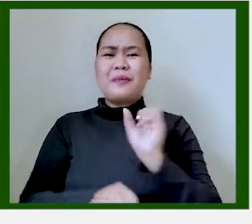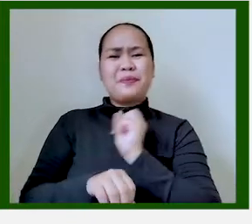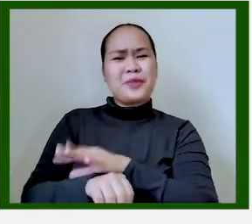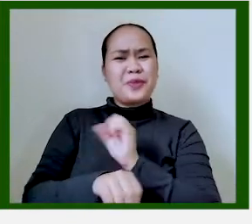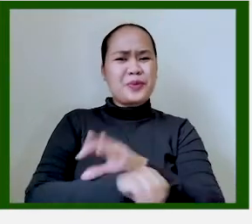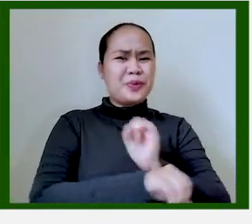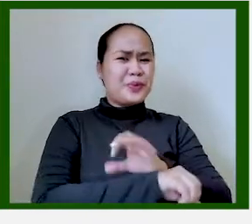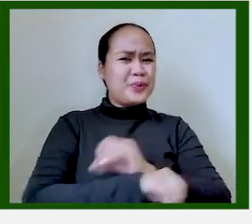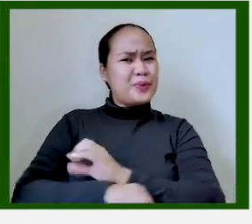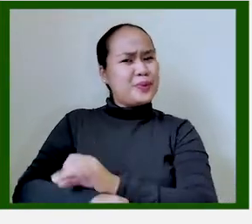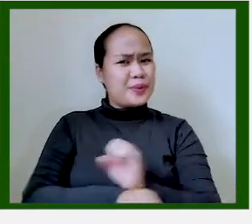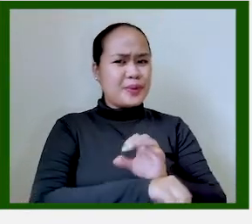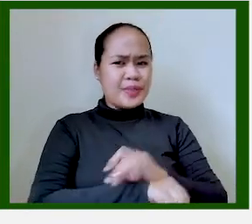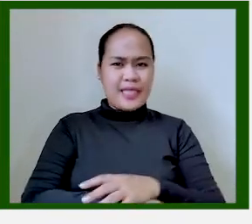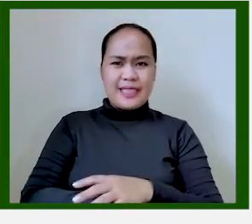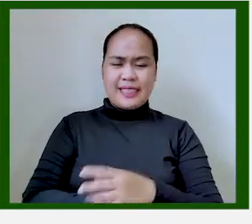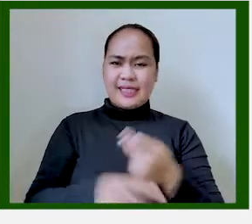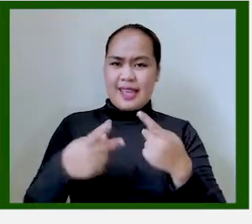na information,